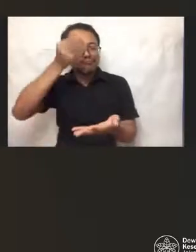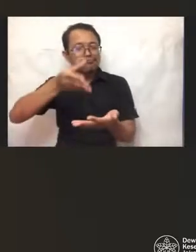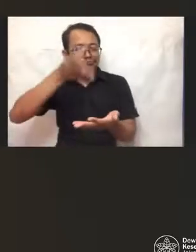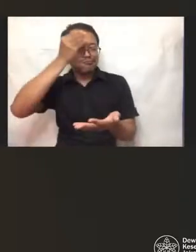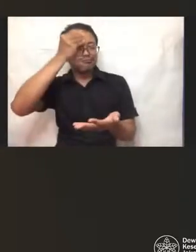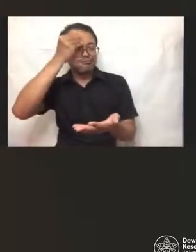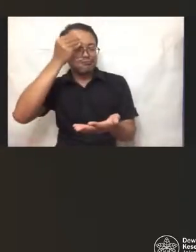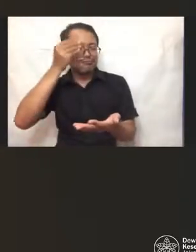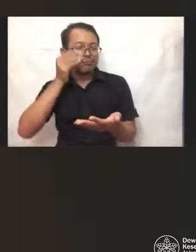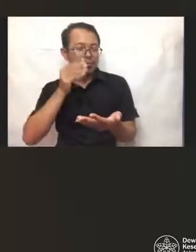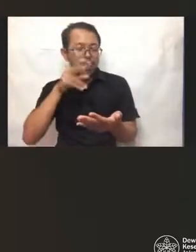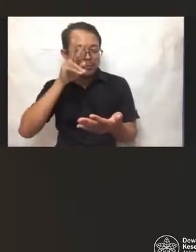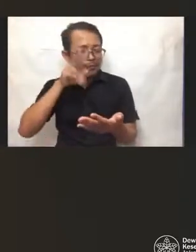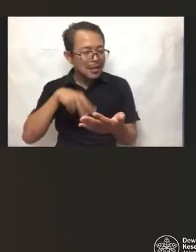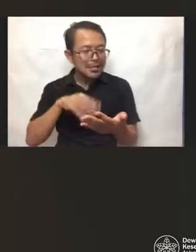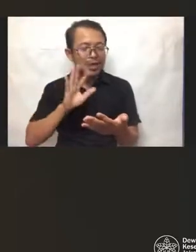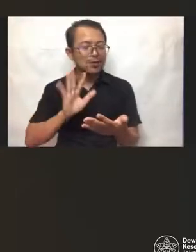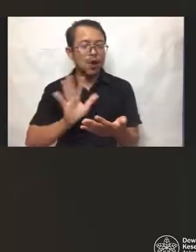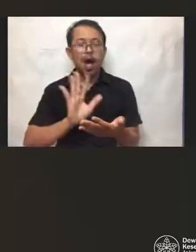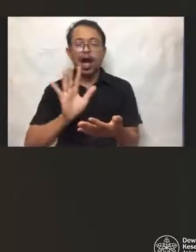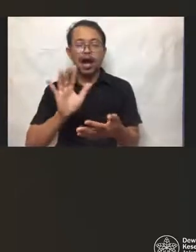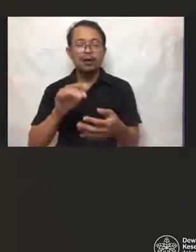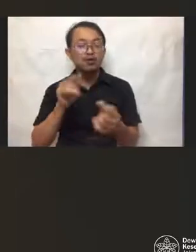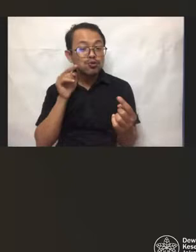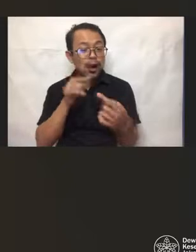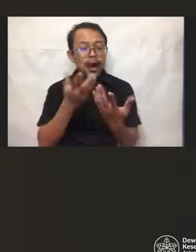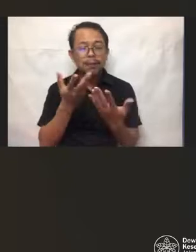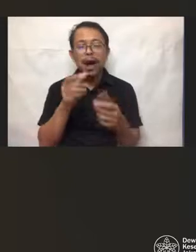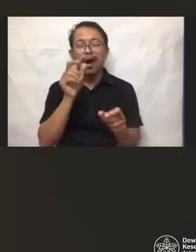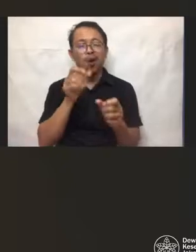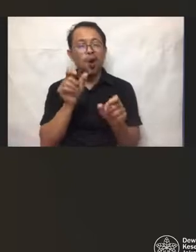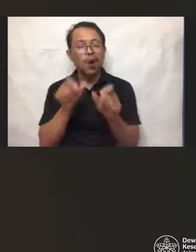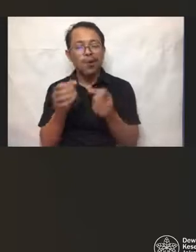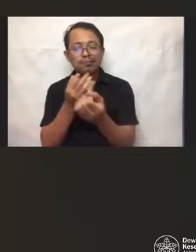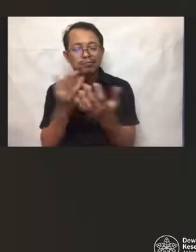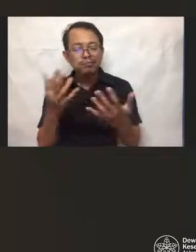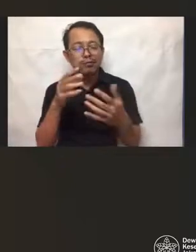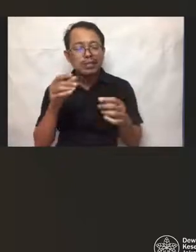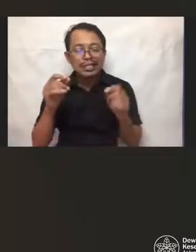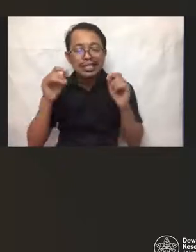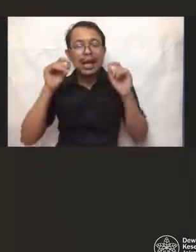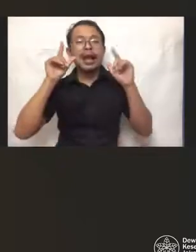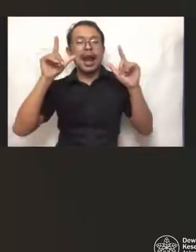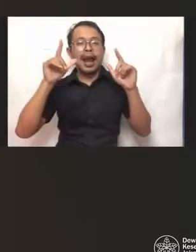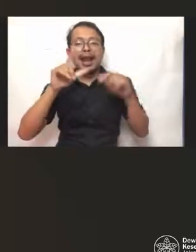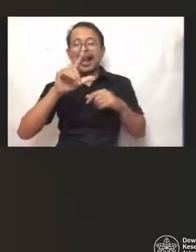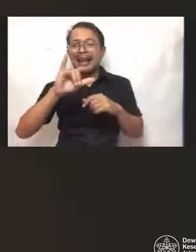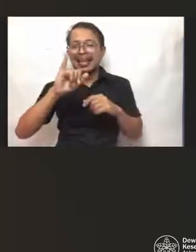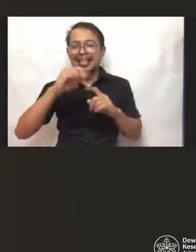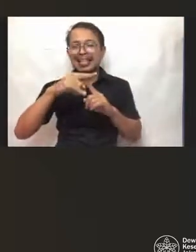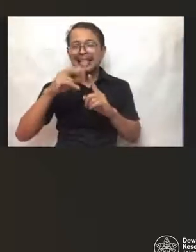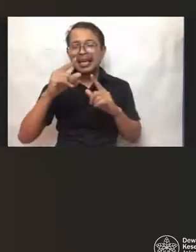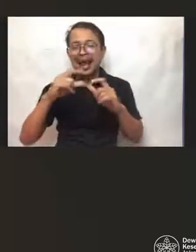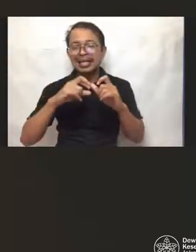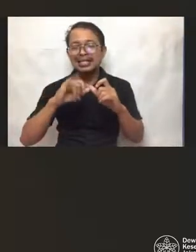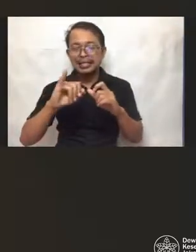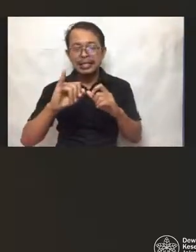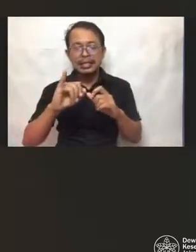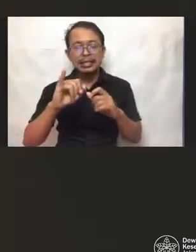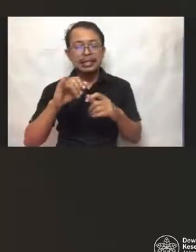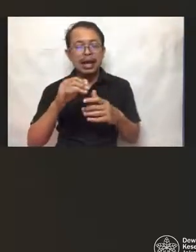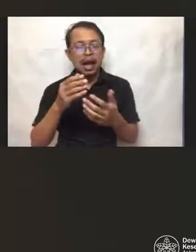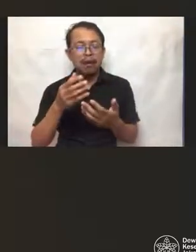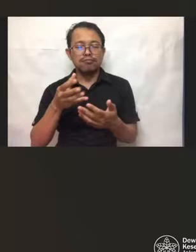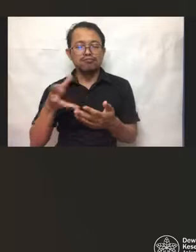betul-betul kita menjadi umat yang melek literasi. Yang mengerti tentang banyak hal ya yang terkait dengan